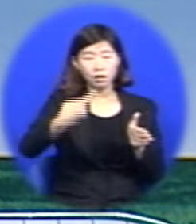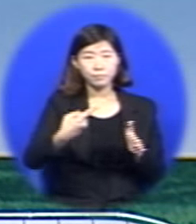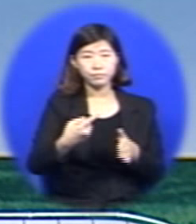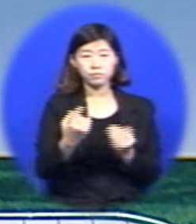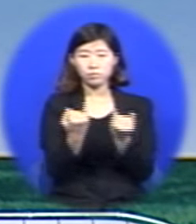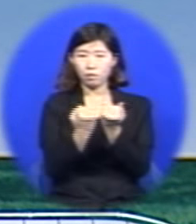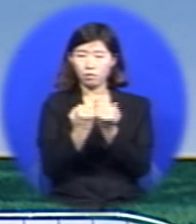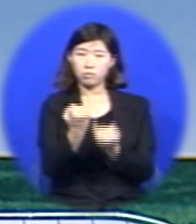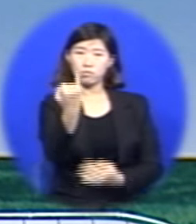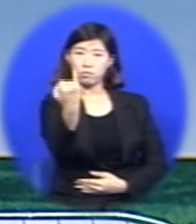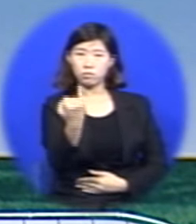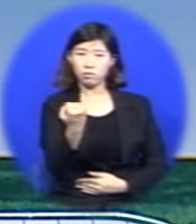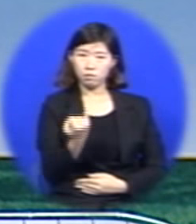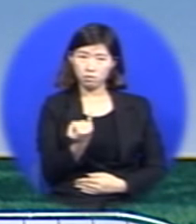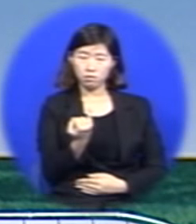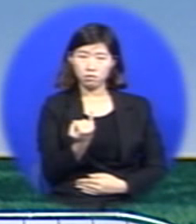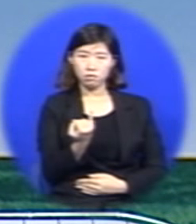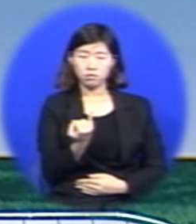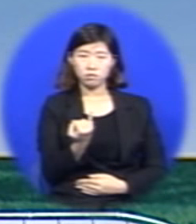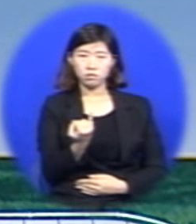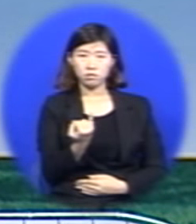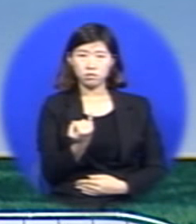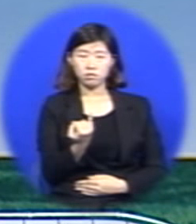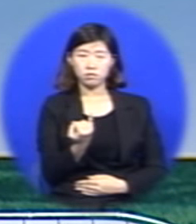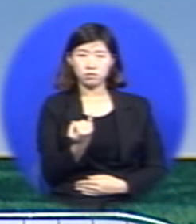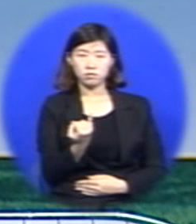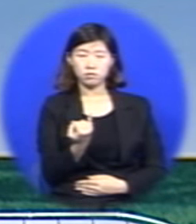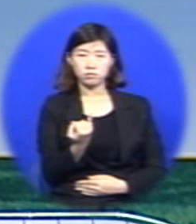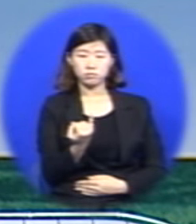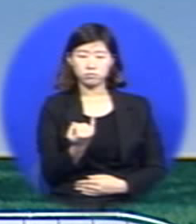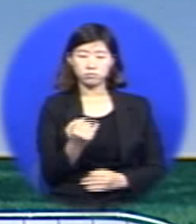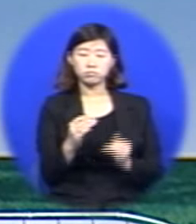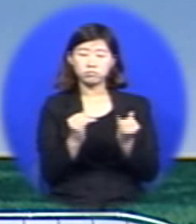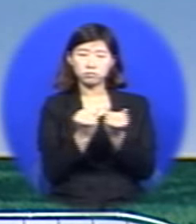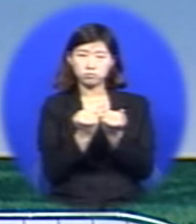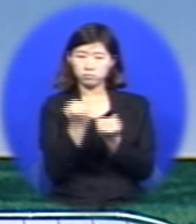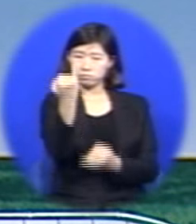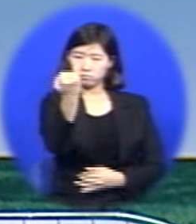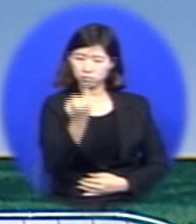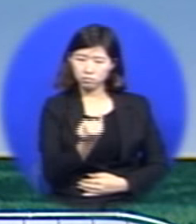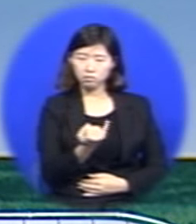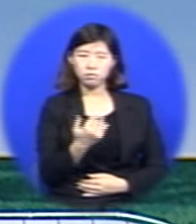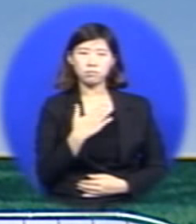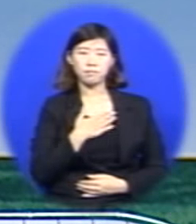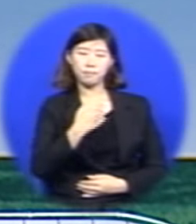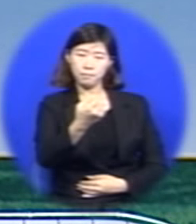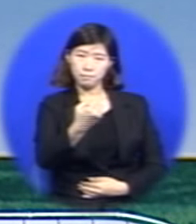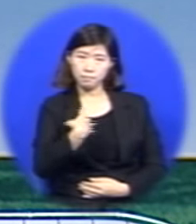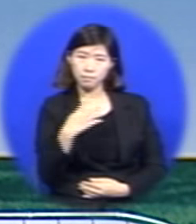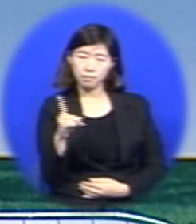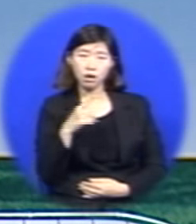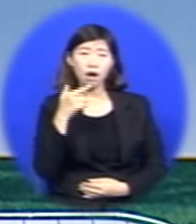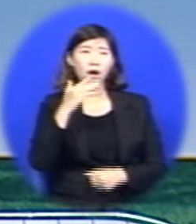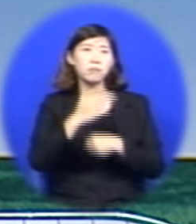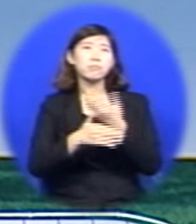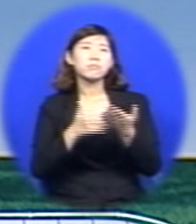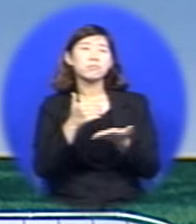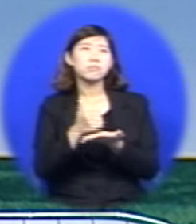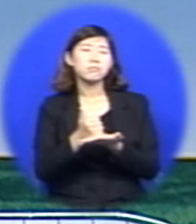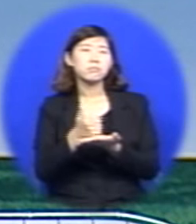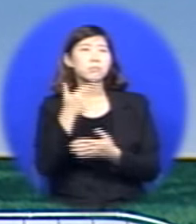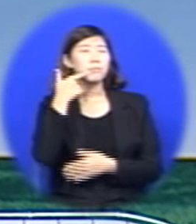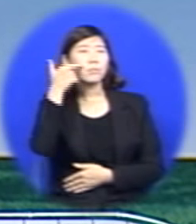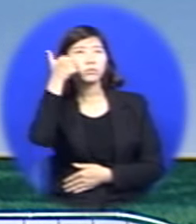여성도님이 나오셨어요. 그러시면서 목사님, 하나님께서 저에게 주신 말씀도 로마서